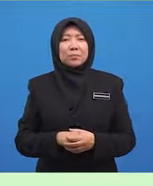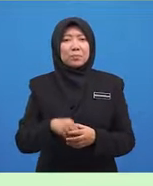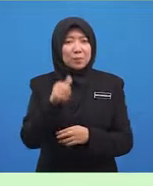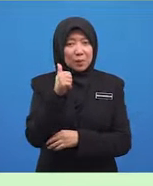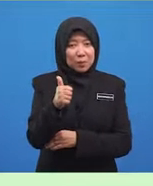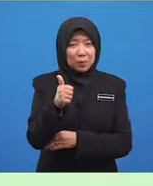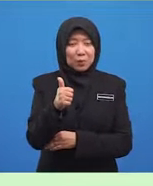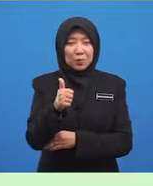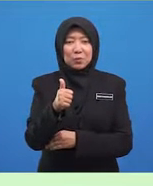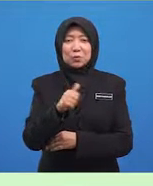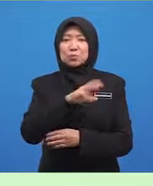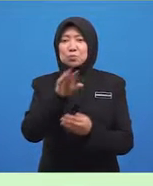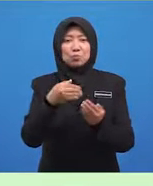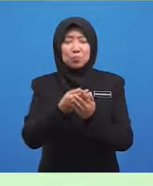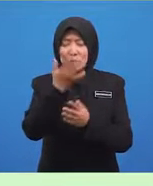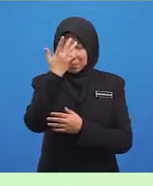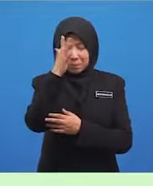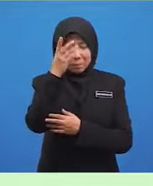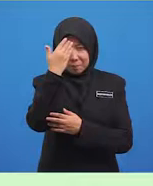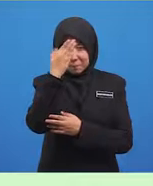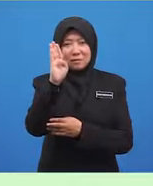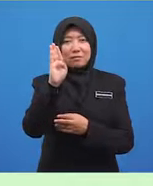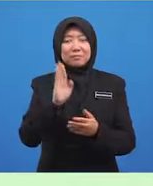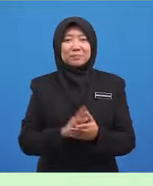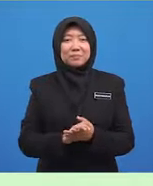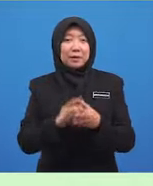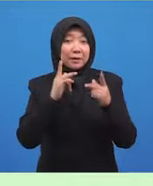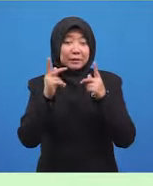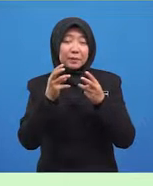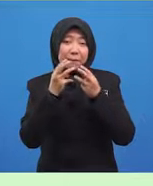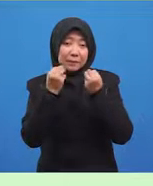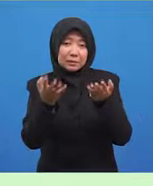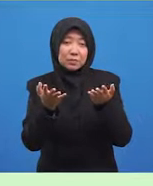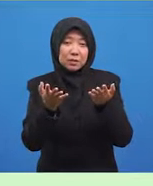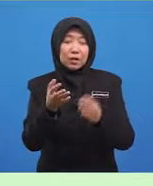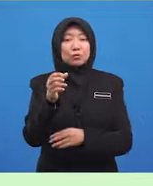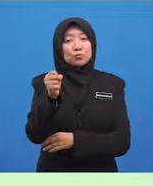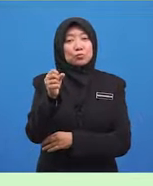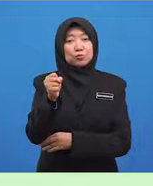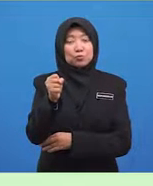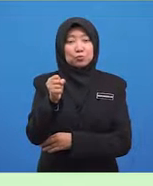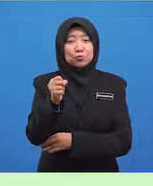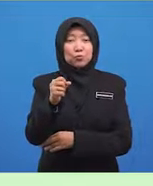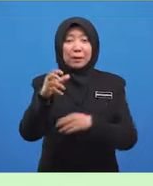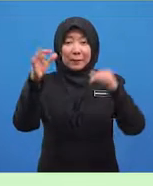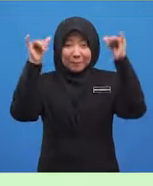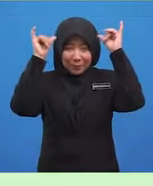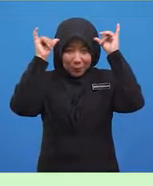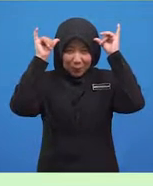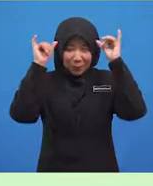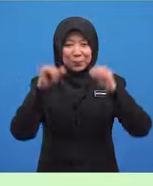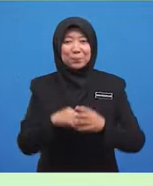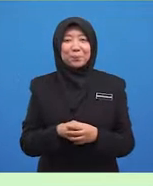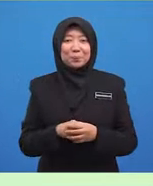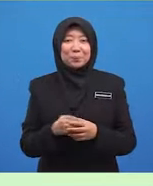Bagus! Kamu semua sangat bijak. Kata majmuknya ialah susu lembu.